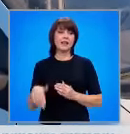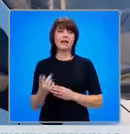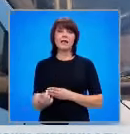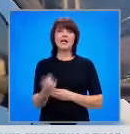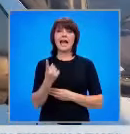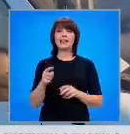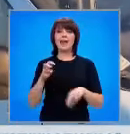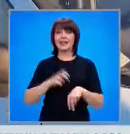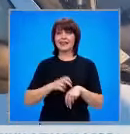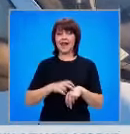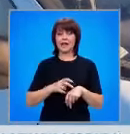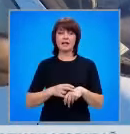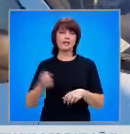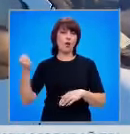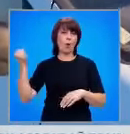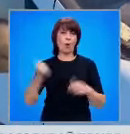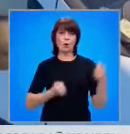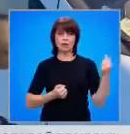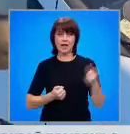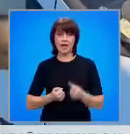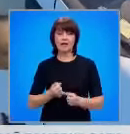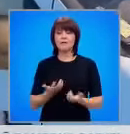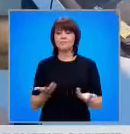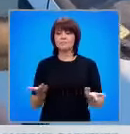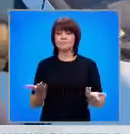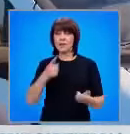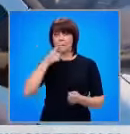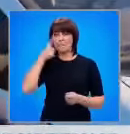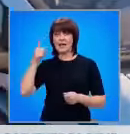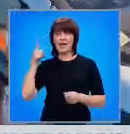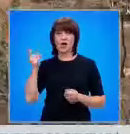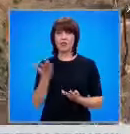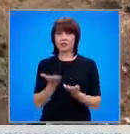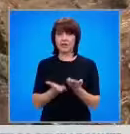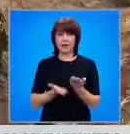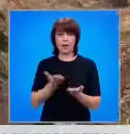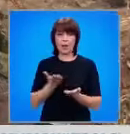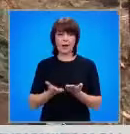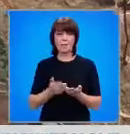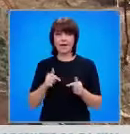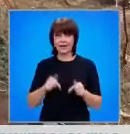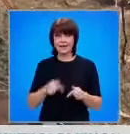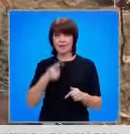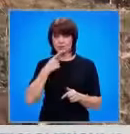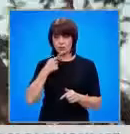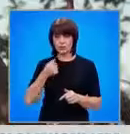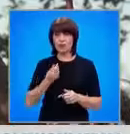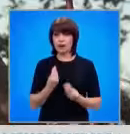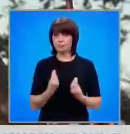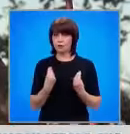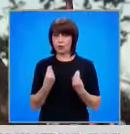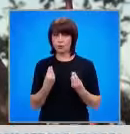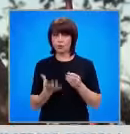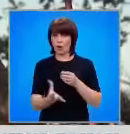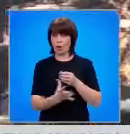около 1 000 000 килограма продукция. А тази година беше много добра за лозарите. Около 1200 до 1500